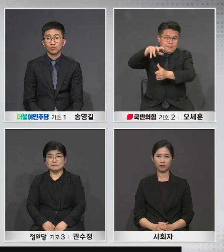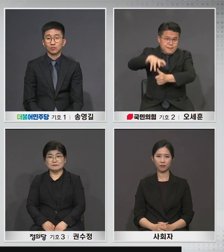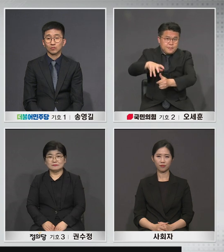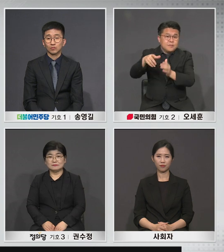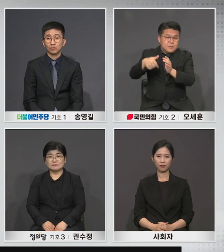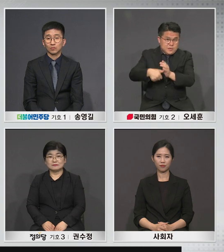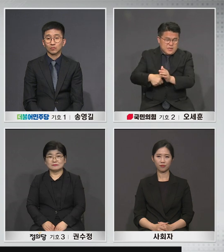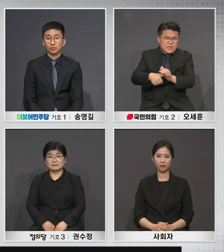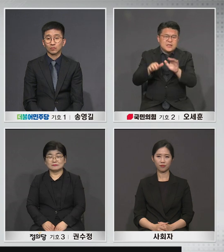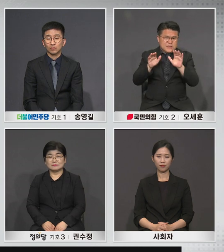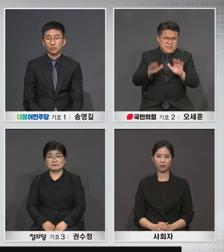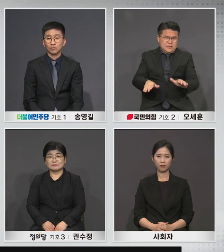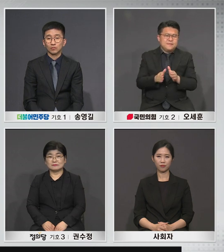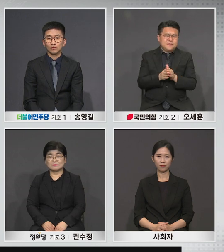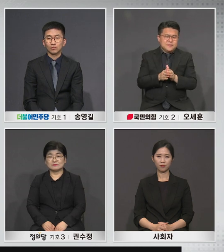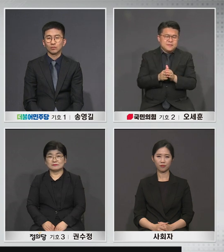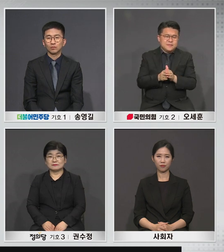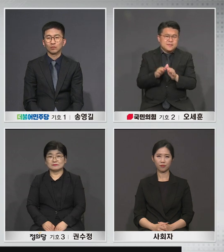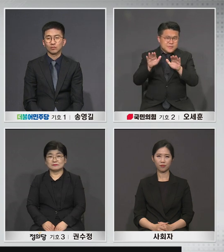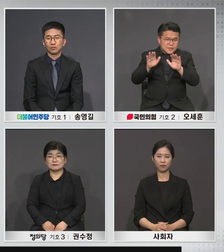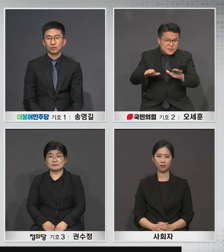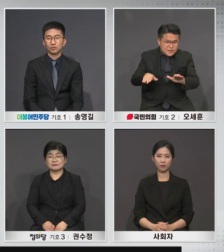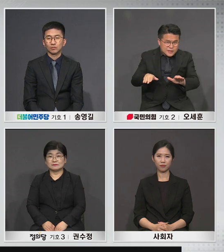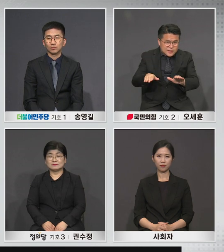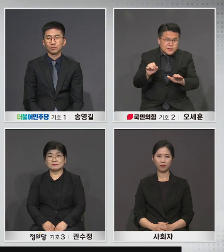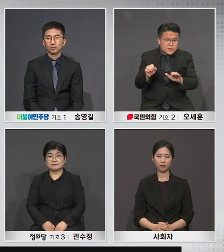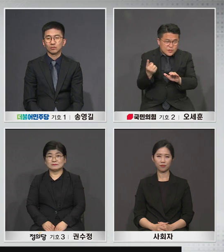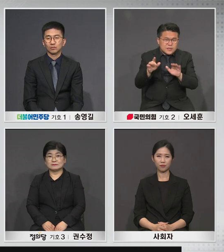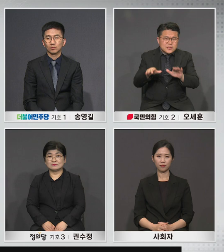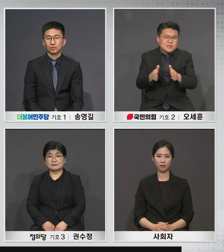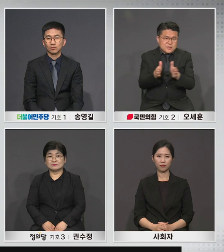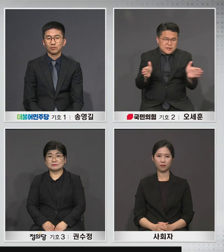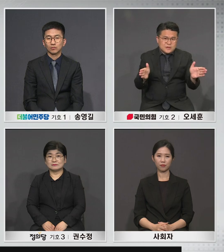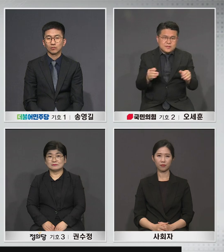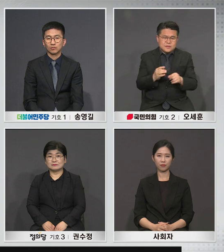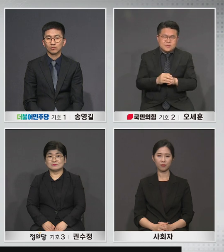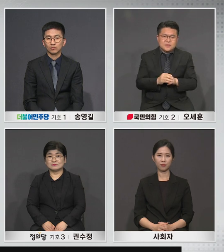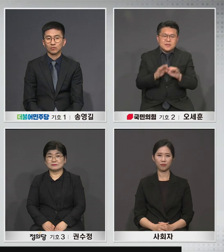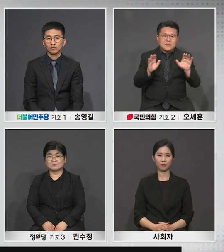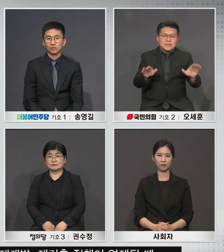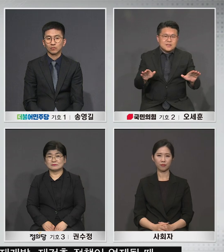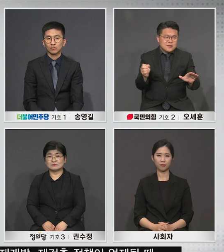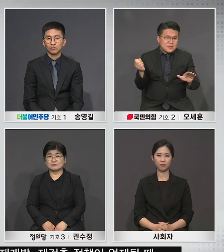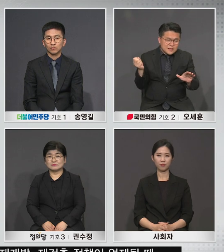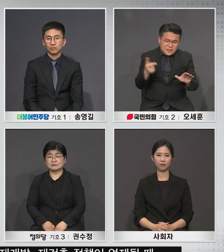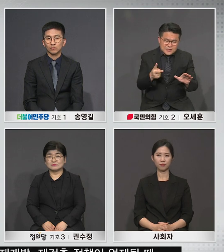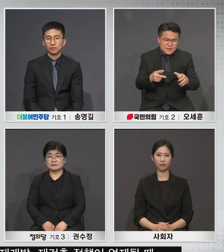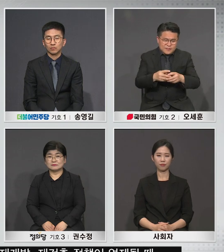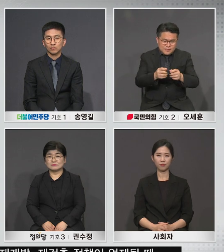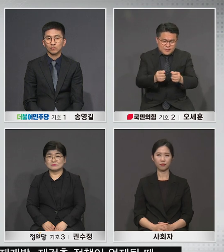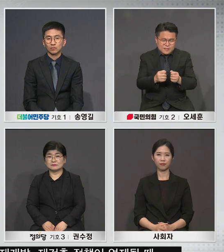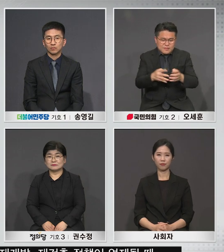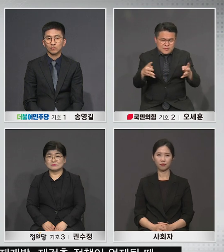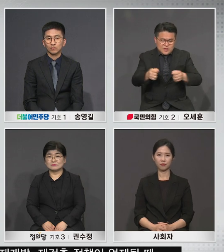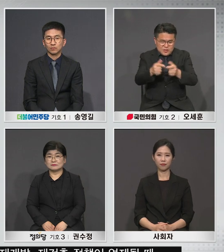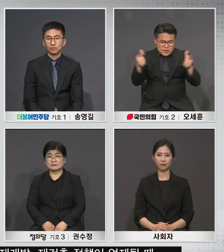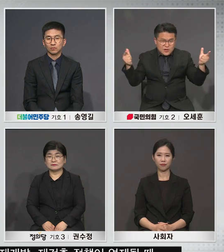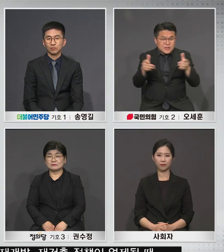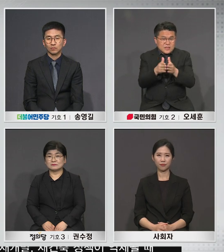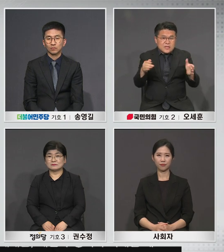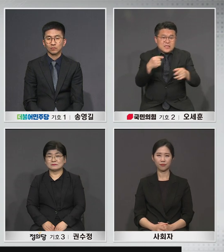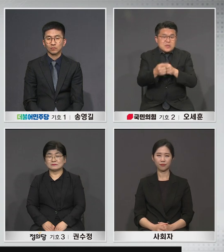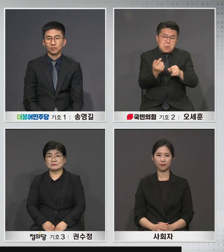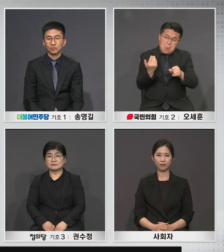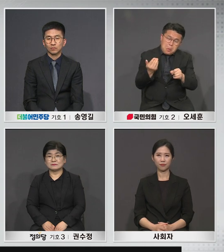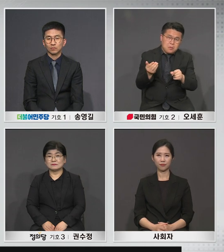물량이 지금 나타나는 거죠. 이제 일 시작한 1년밖에 안 된 시장이 무슨 공급을 했겠습니까? 계획 세우는데 그 처치. 그리고 방금 전에